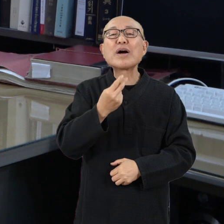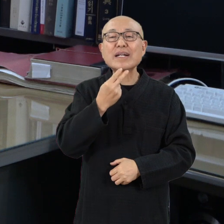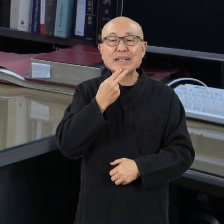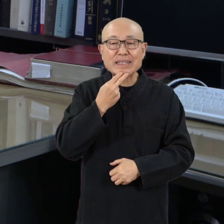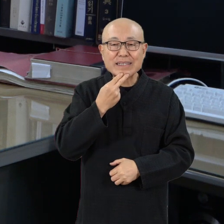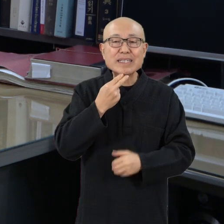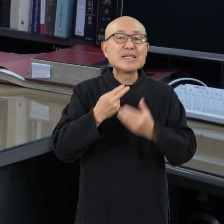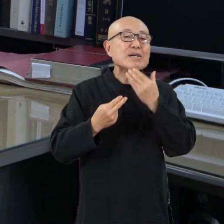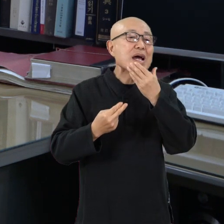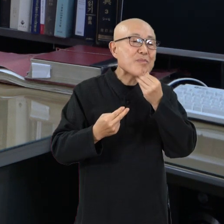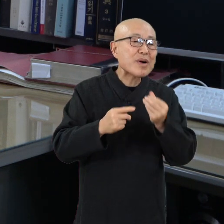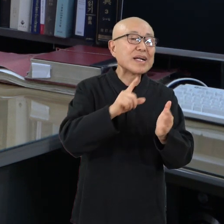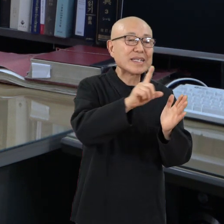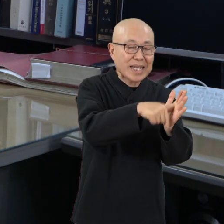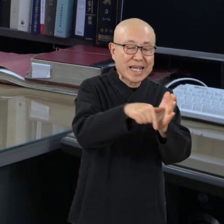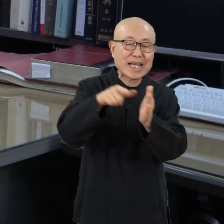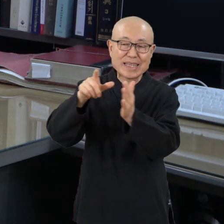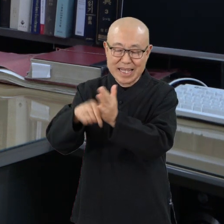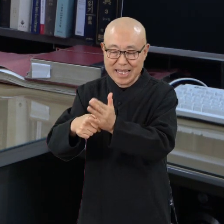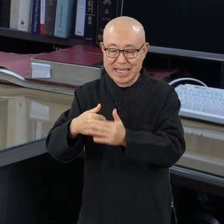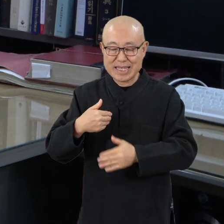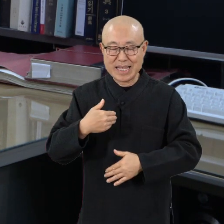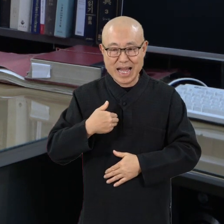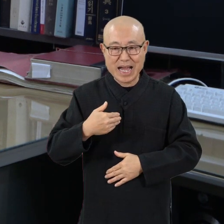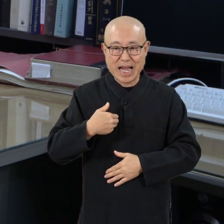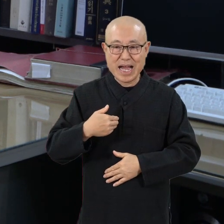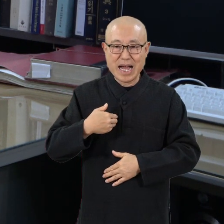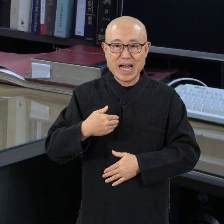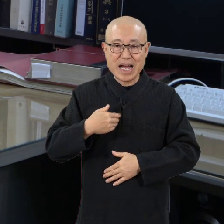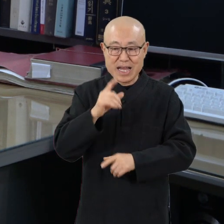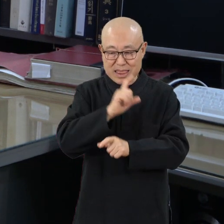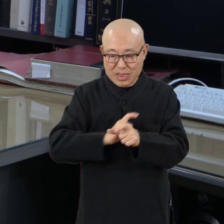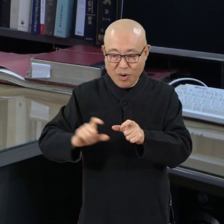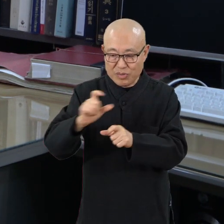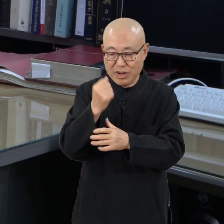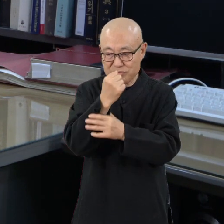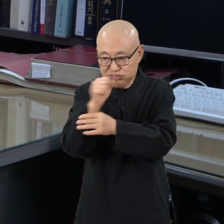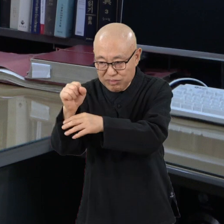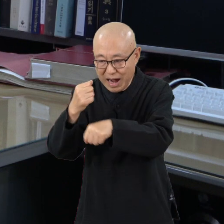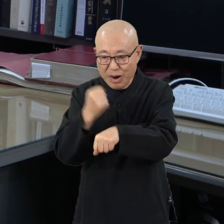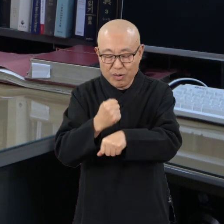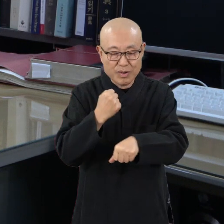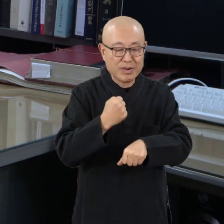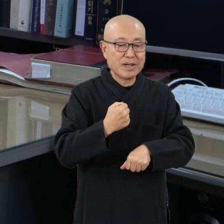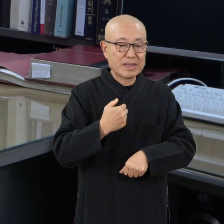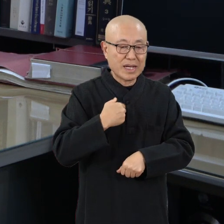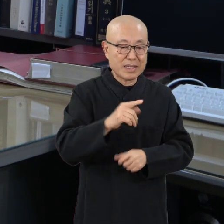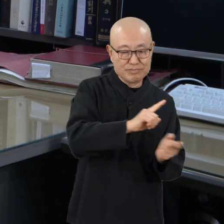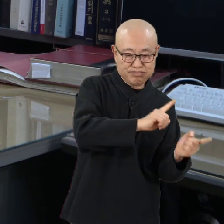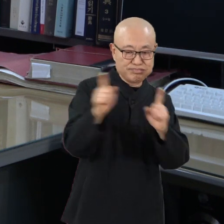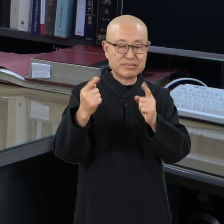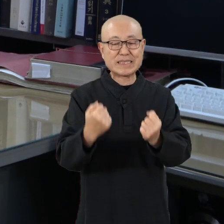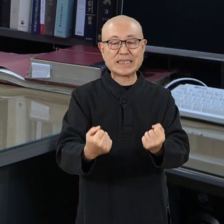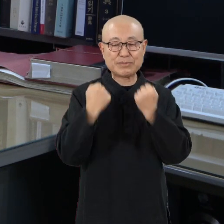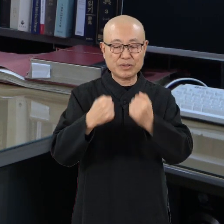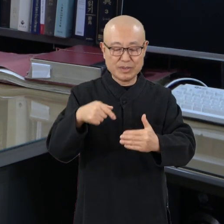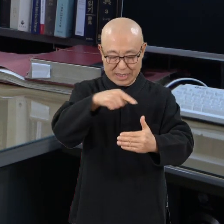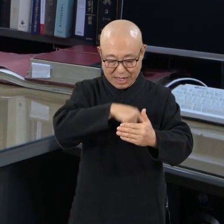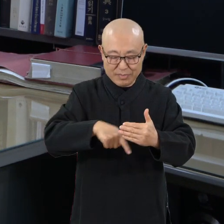다시 돋보이게 하고 나를 다시 일으켜 세우는 힘도 바로 나에게 있다.